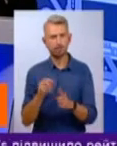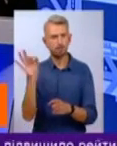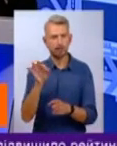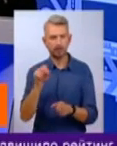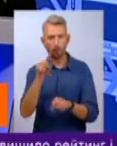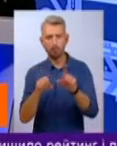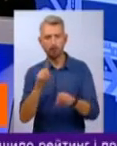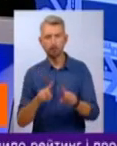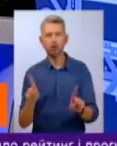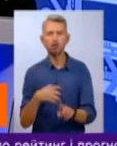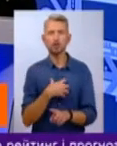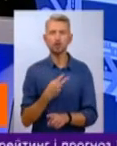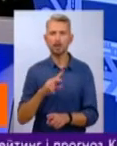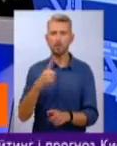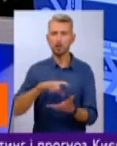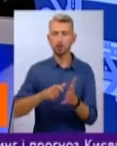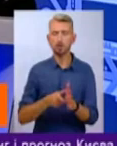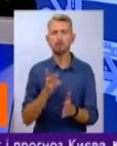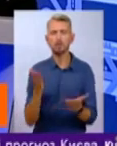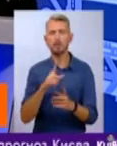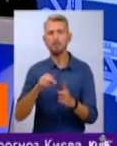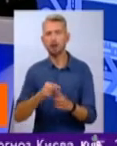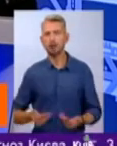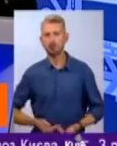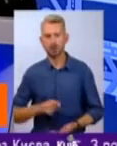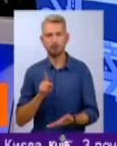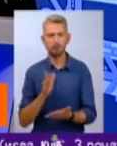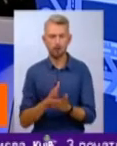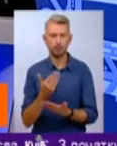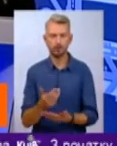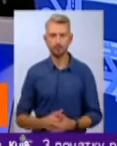Що важливо для першачків, які правила життя мають вони?